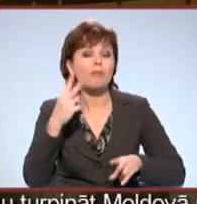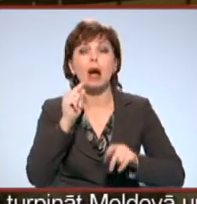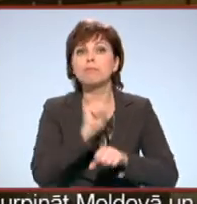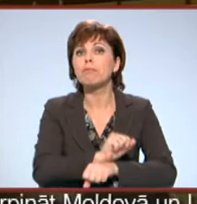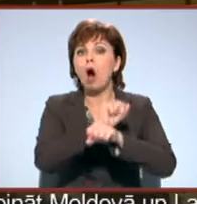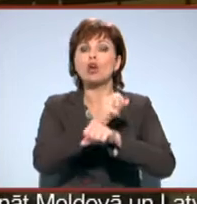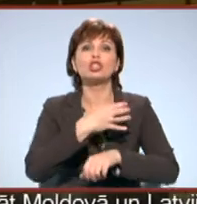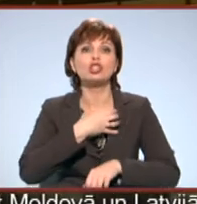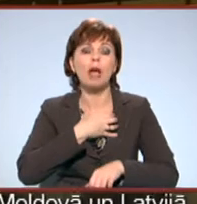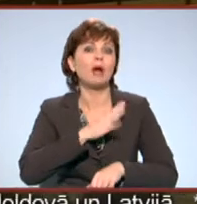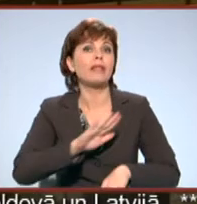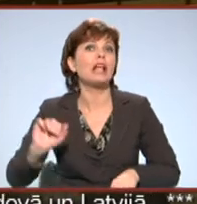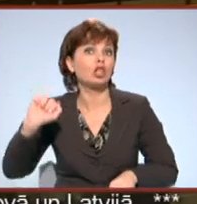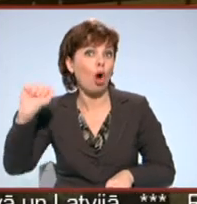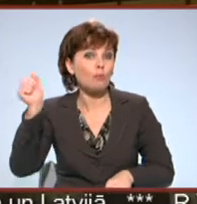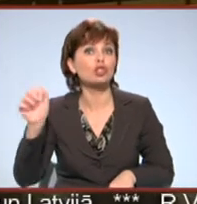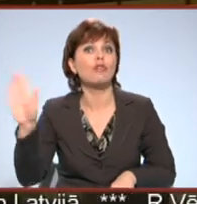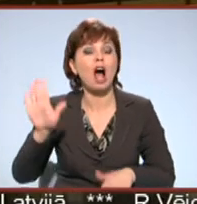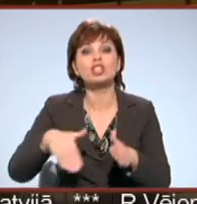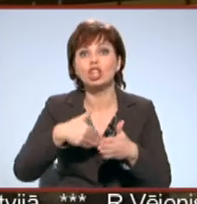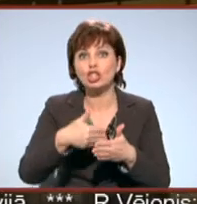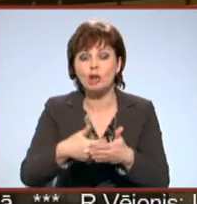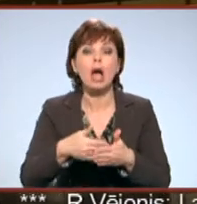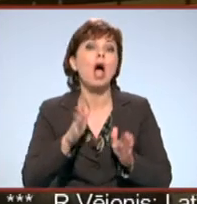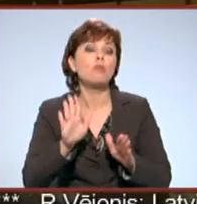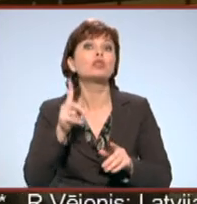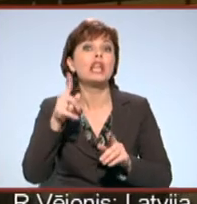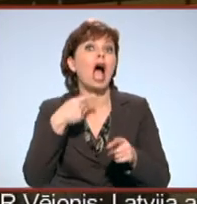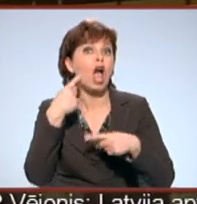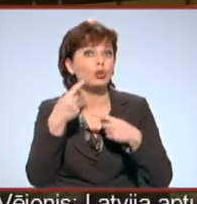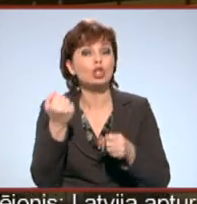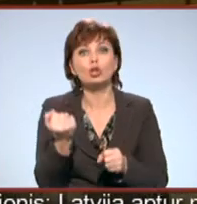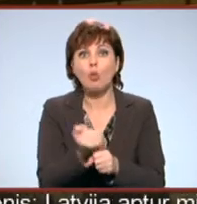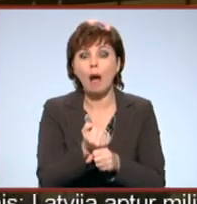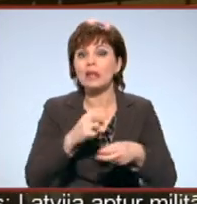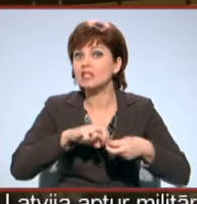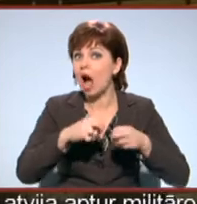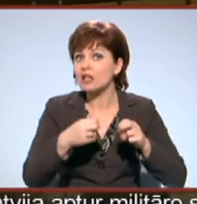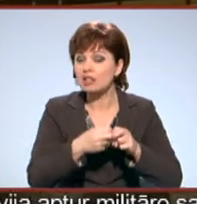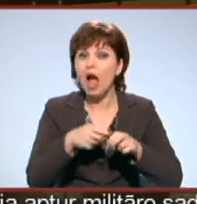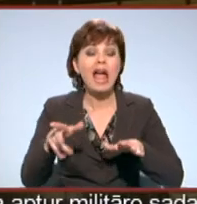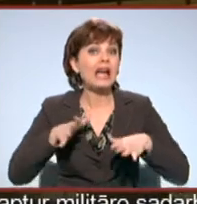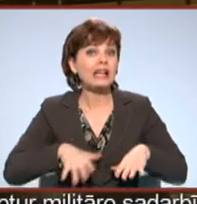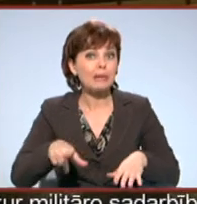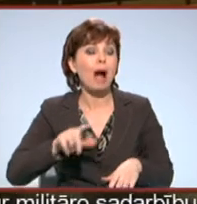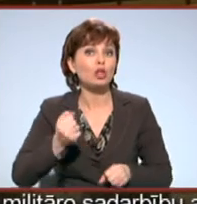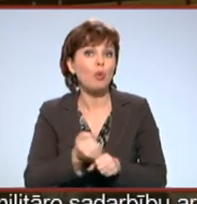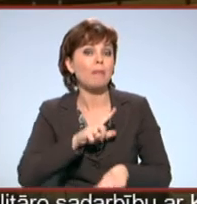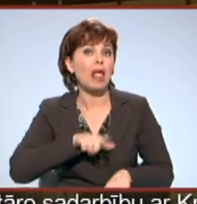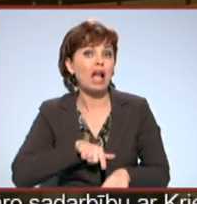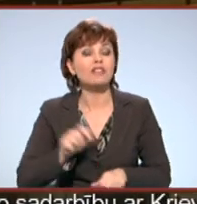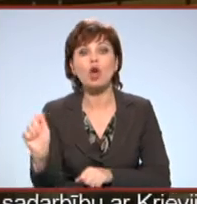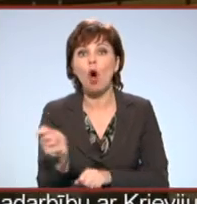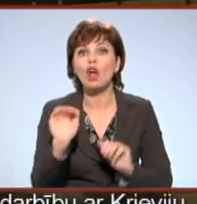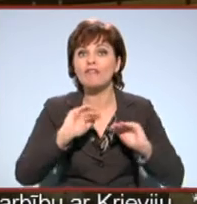čempionātu, kas notiks nedemokrātiskā valstī, līdz šim šķita, ka tās būs tikai runas. Tomēr saesinoties situācijai Krimā, arī Latvijas hokeja federācija